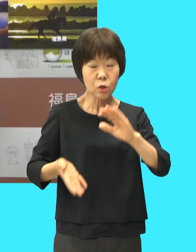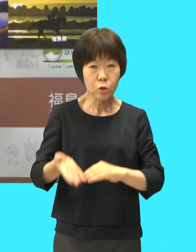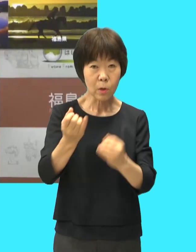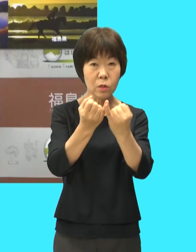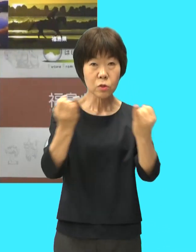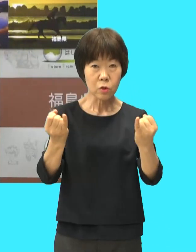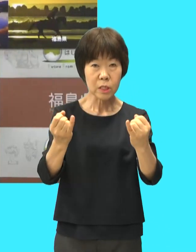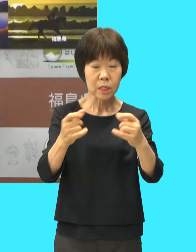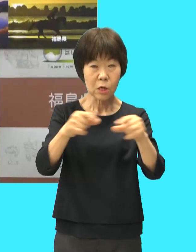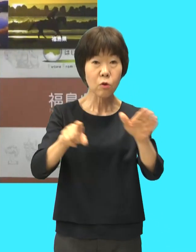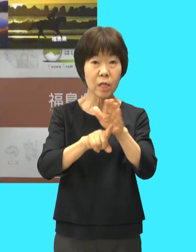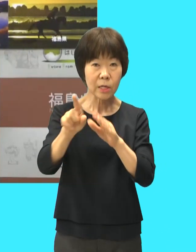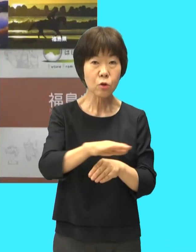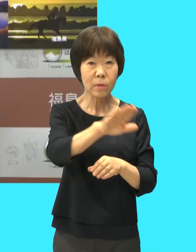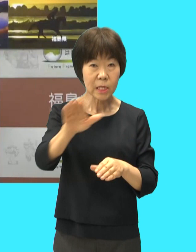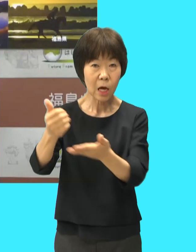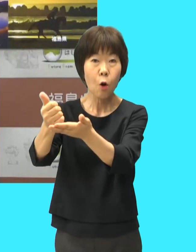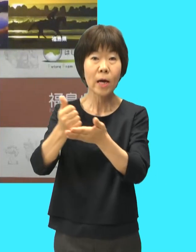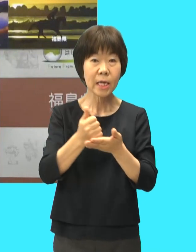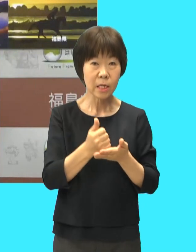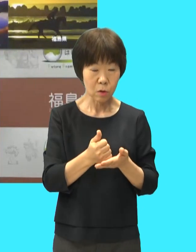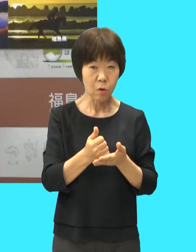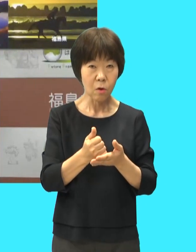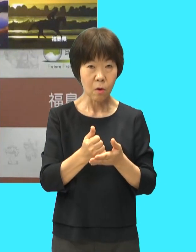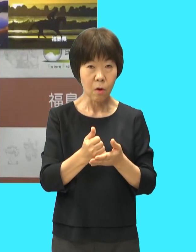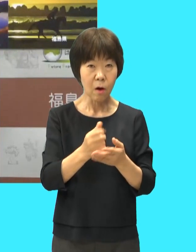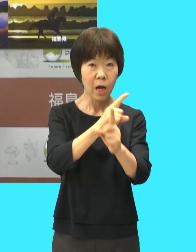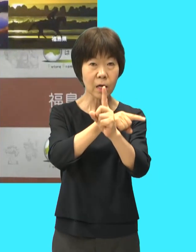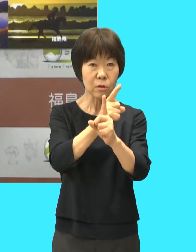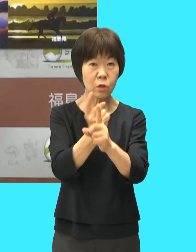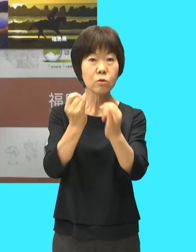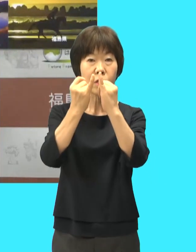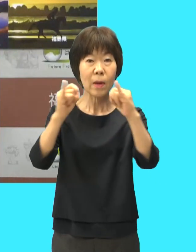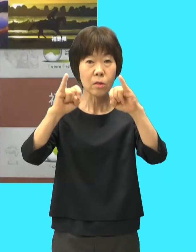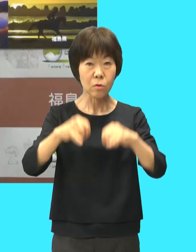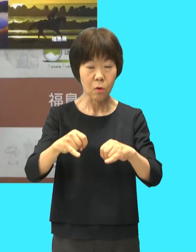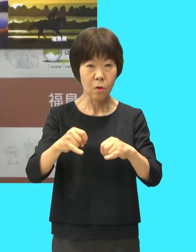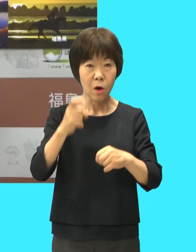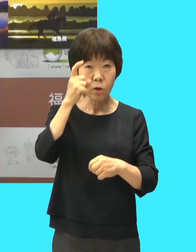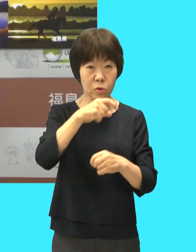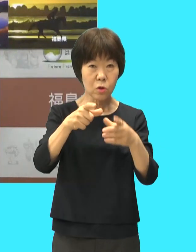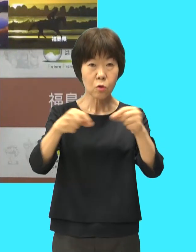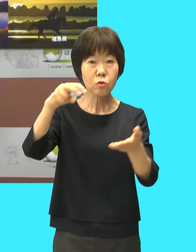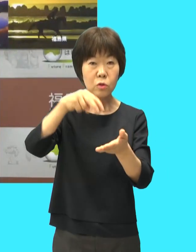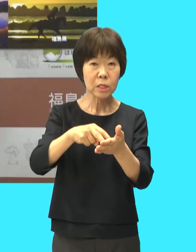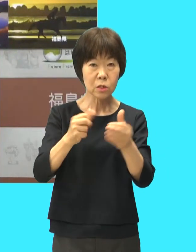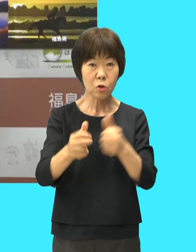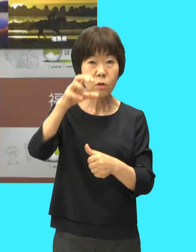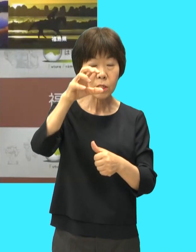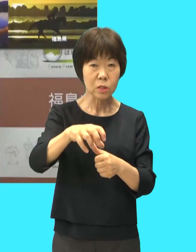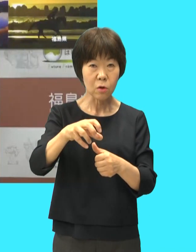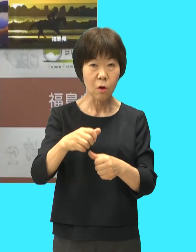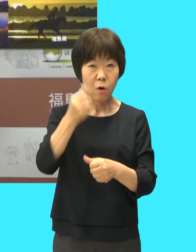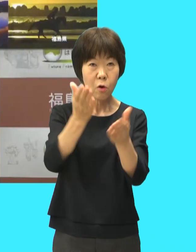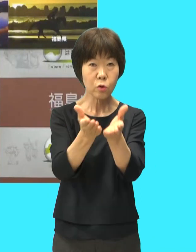女子日本代表の皆さんを招いてのカウントダウンイベントや救護区立競技場炬火台の